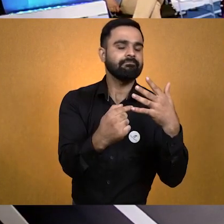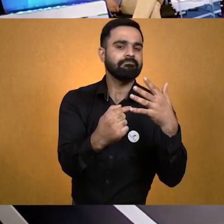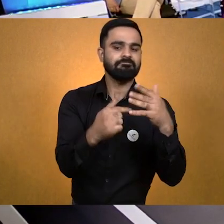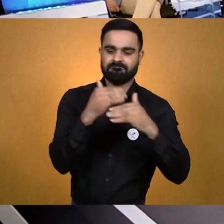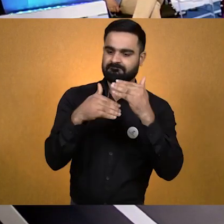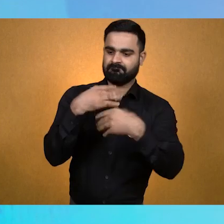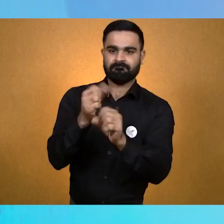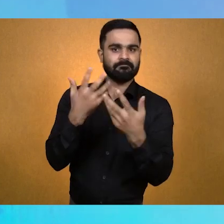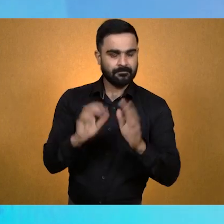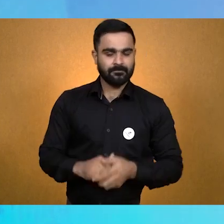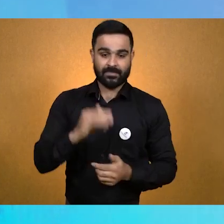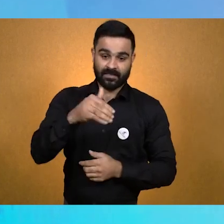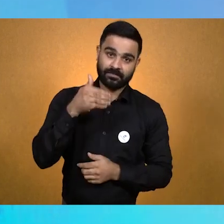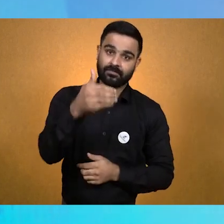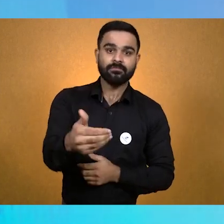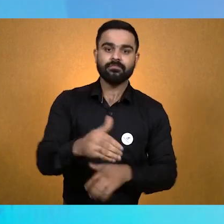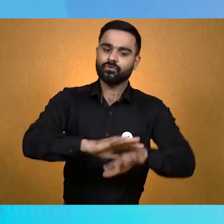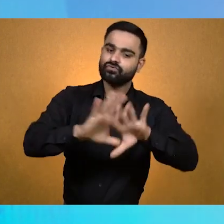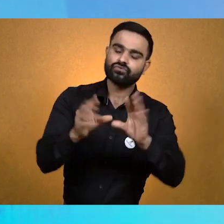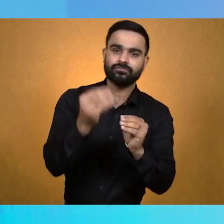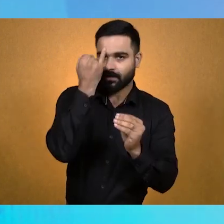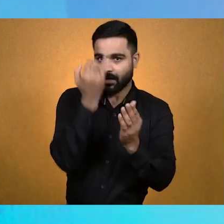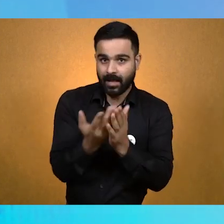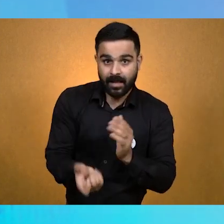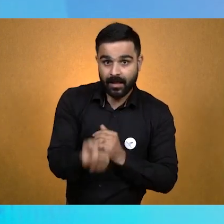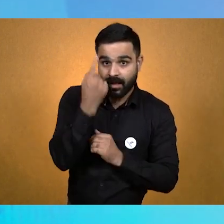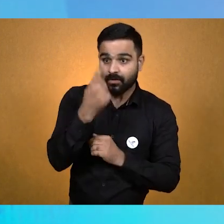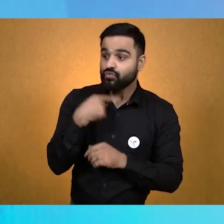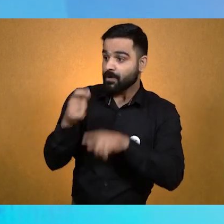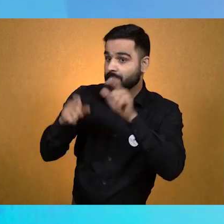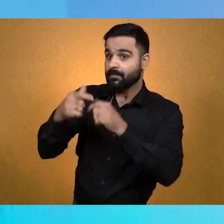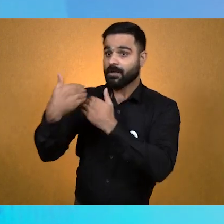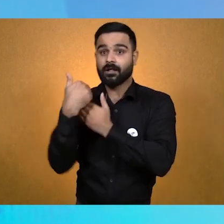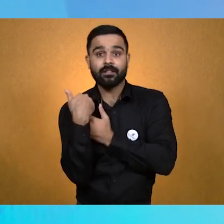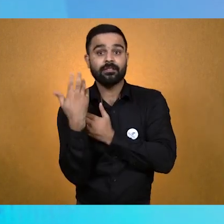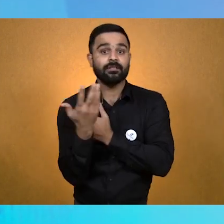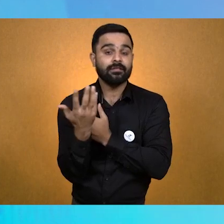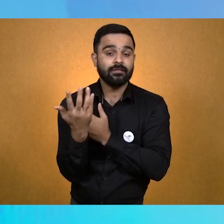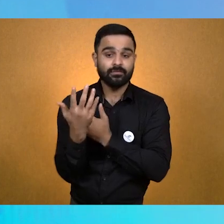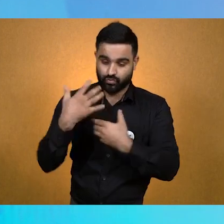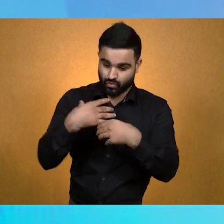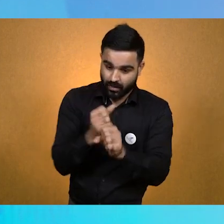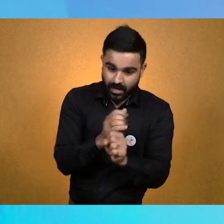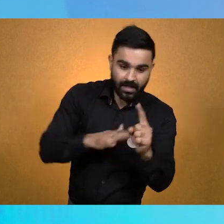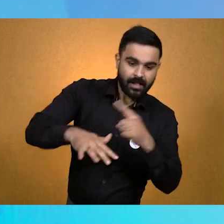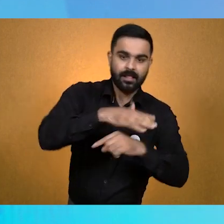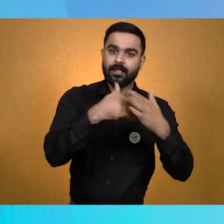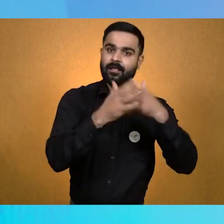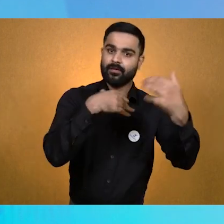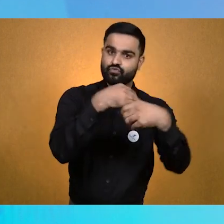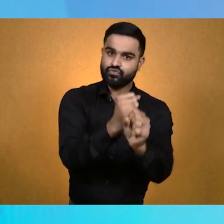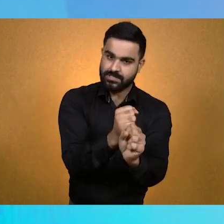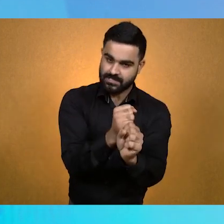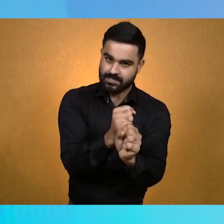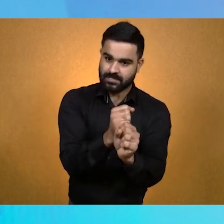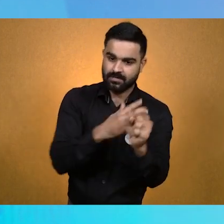इनटू, एंड देन द होल आइडिया इज टू अंडरस्टैंड हु आर द पीपल हु आर रिस्पॉन्सिबल to create this kind of an infrastructure